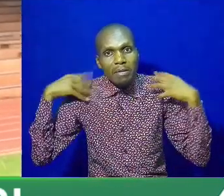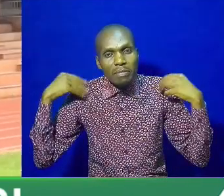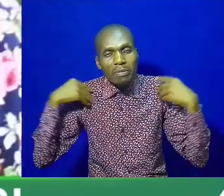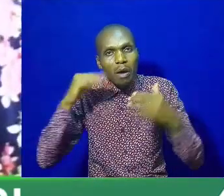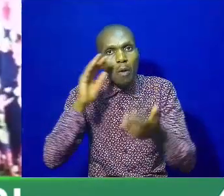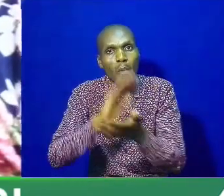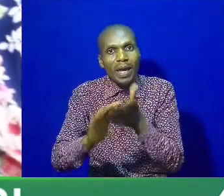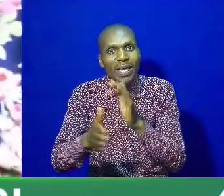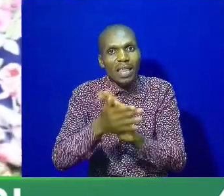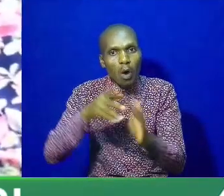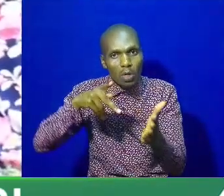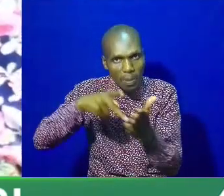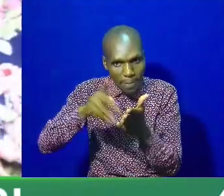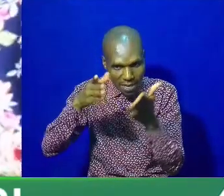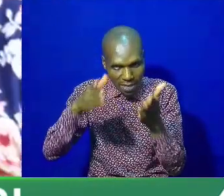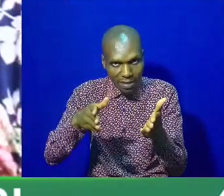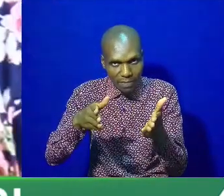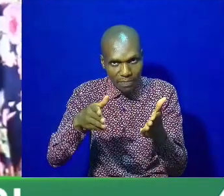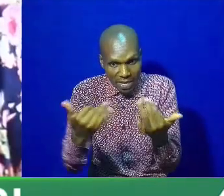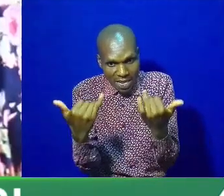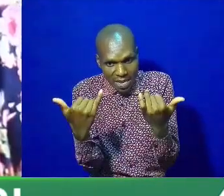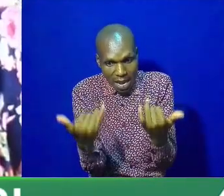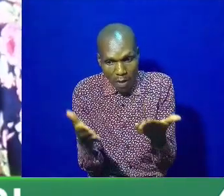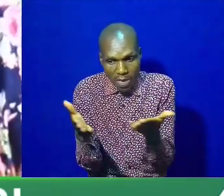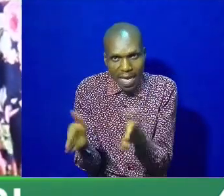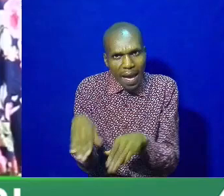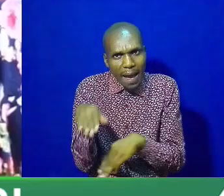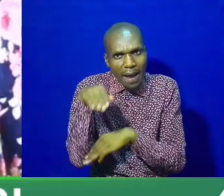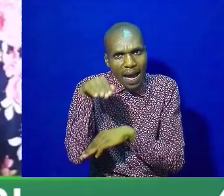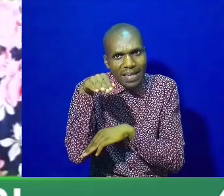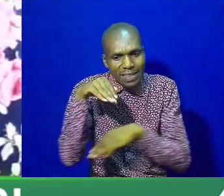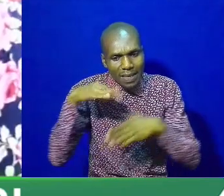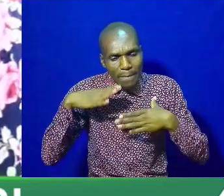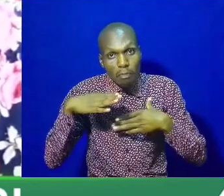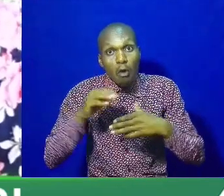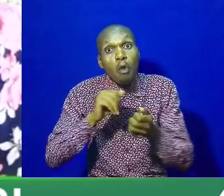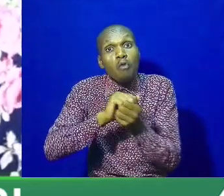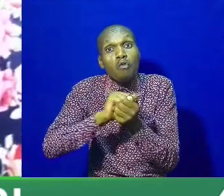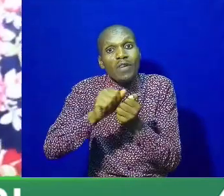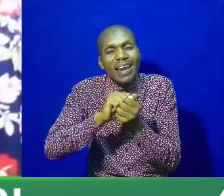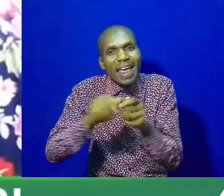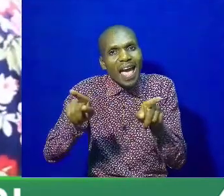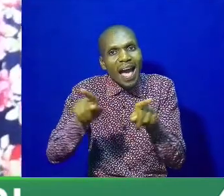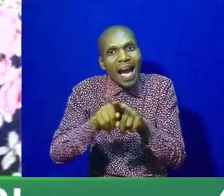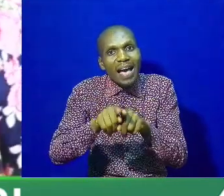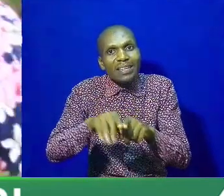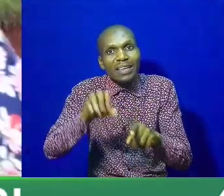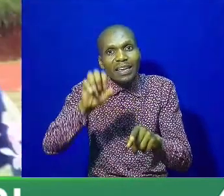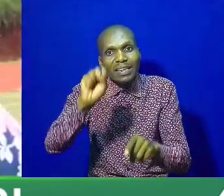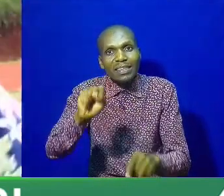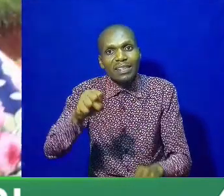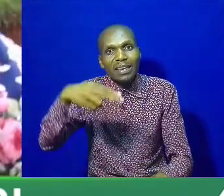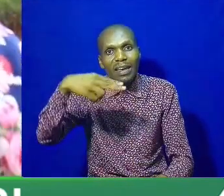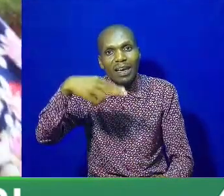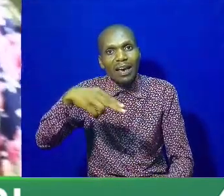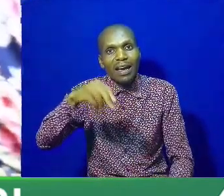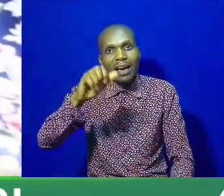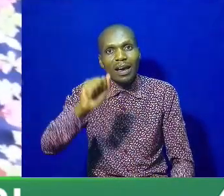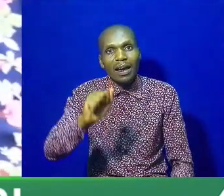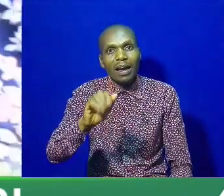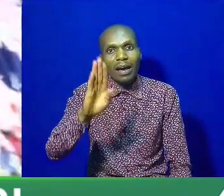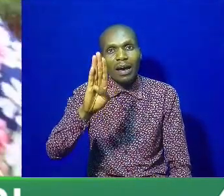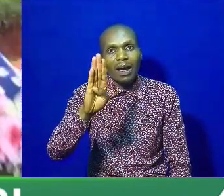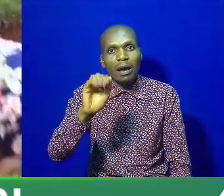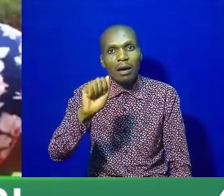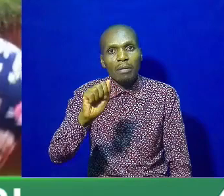gotabo so igwa abantu ba minte to kobate binga ijuma akereriye gwanja ya Shabana egitie konyo akierire